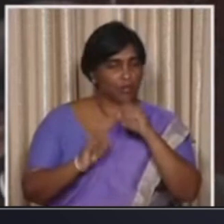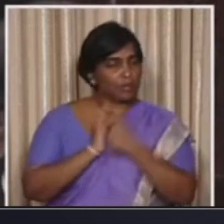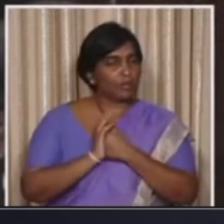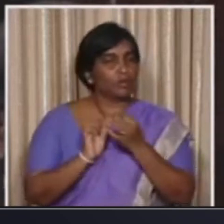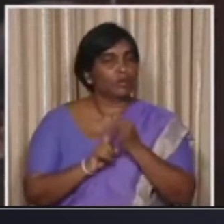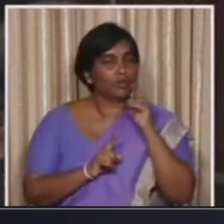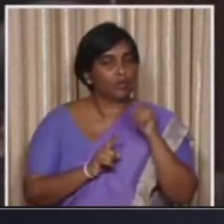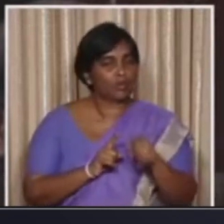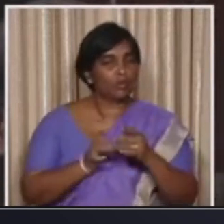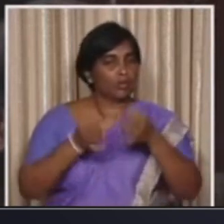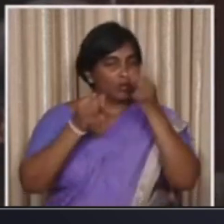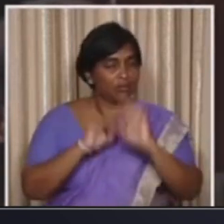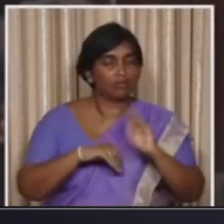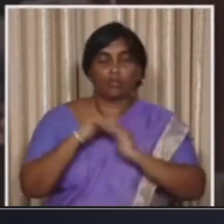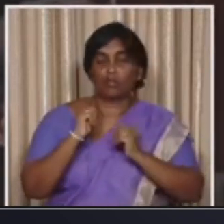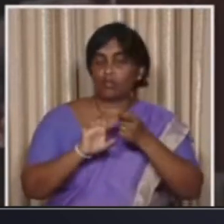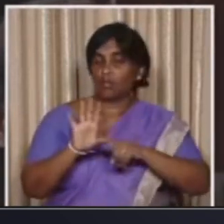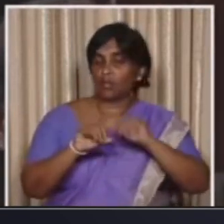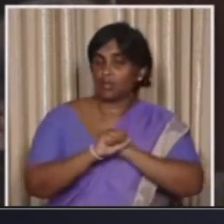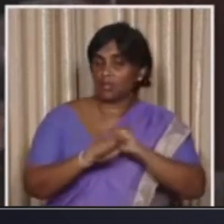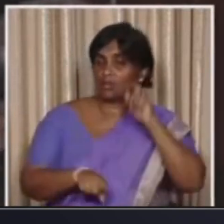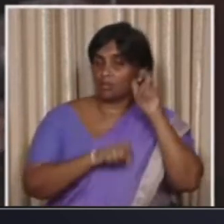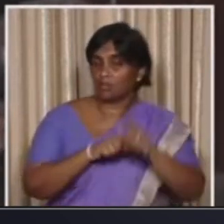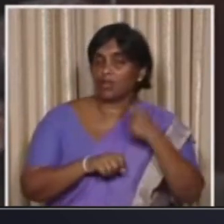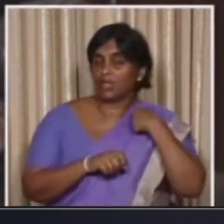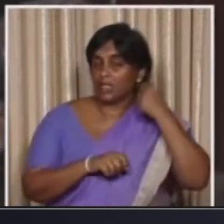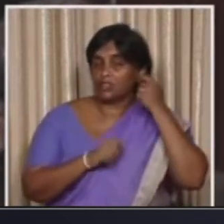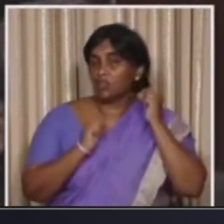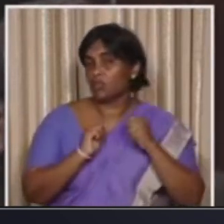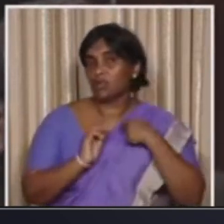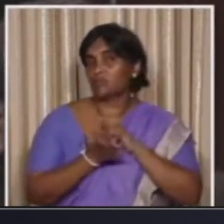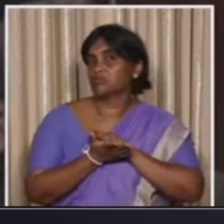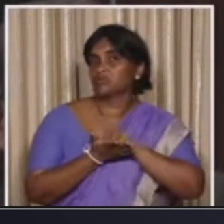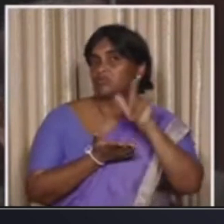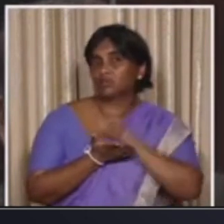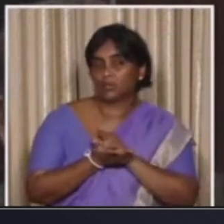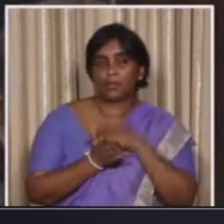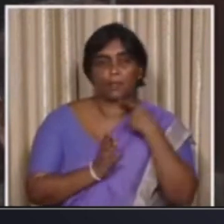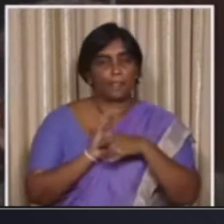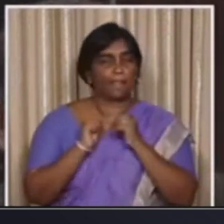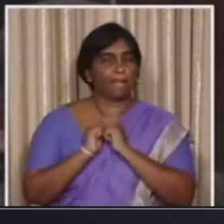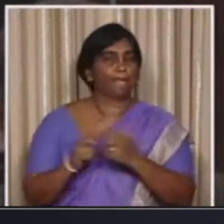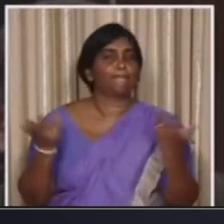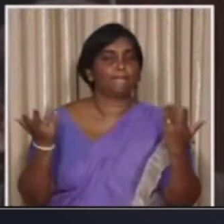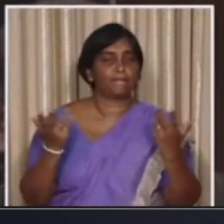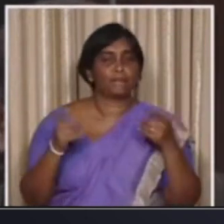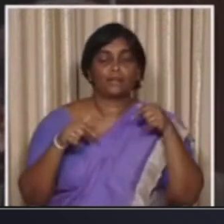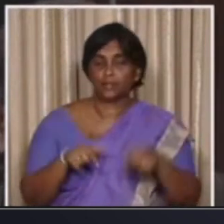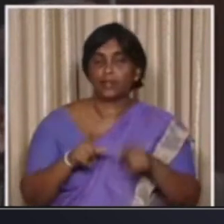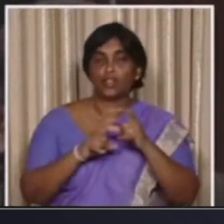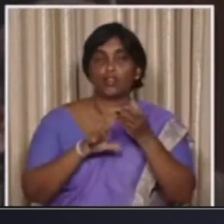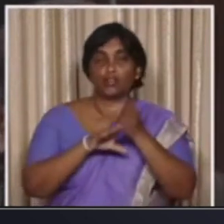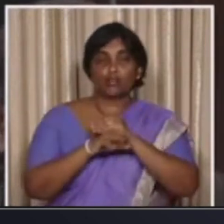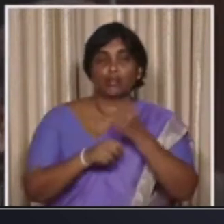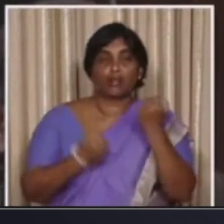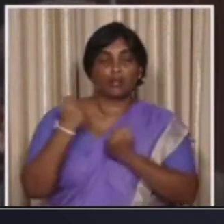සභාපතිතුමනි මේ විධිමත් පුහුණුවක් නැතුව යන අය කල්පනා කරන කොහොමද රට යන්නේ කියලා. දේශීය රස්සා නැල්ලු. අද වෙනකොට ඩුබායි